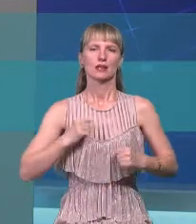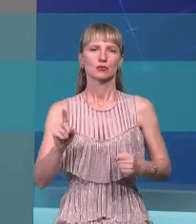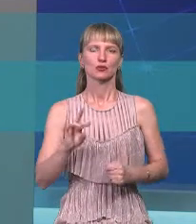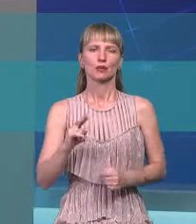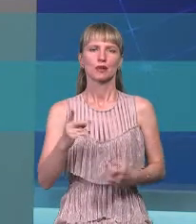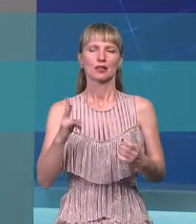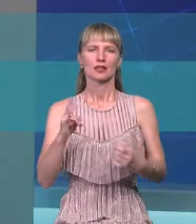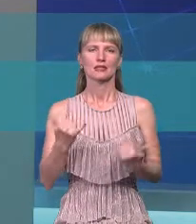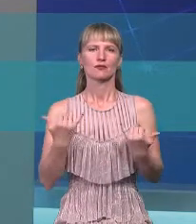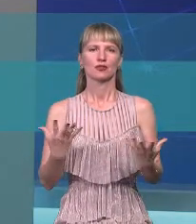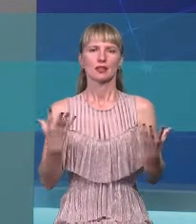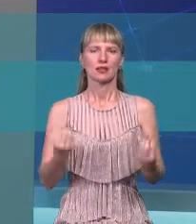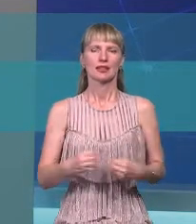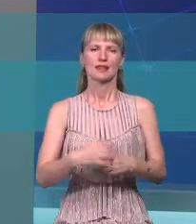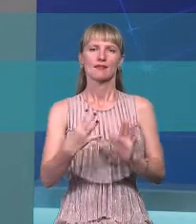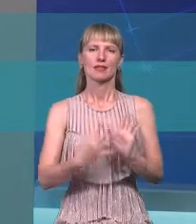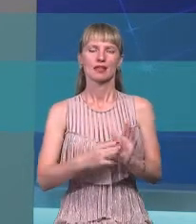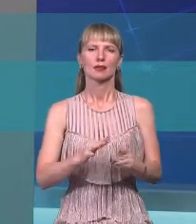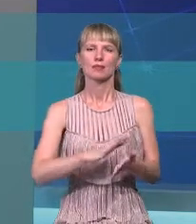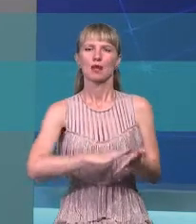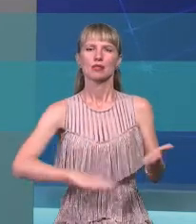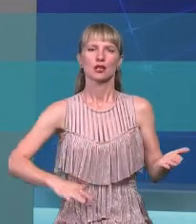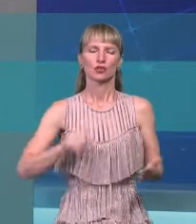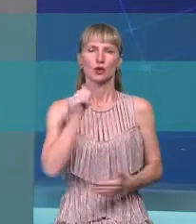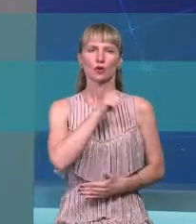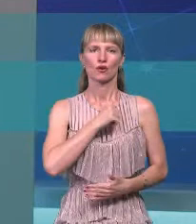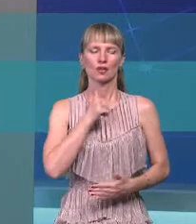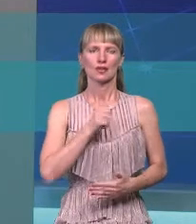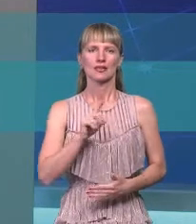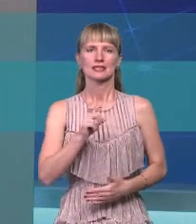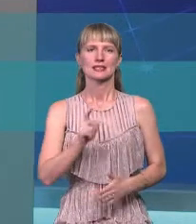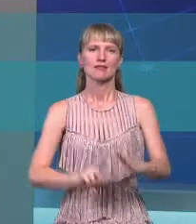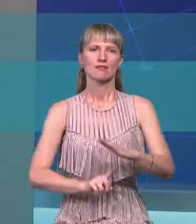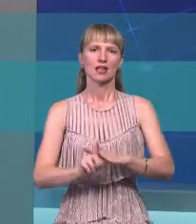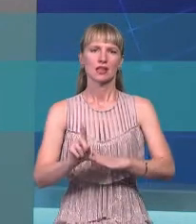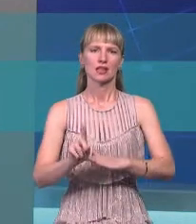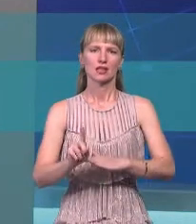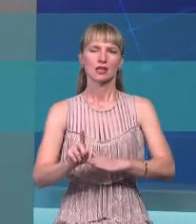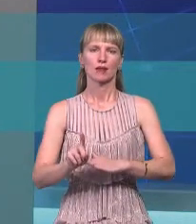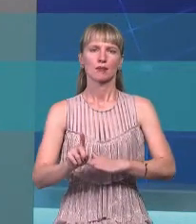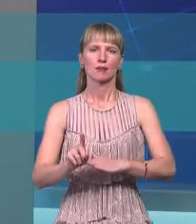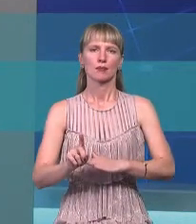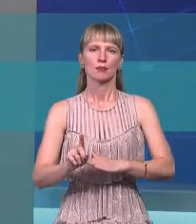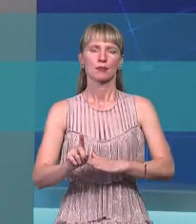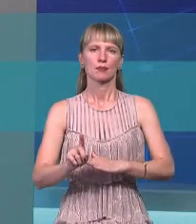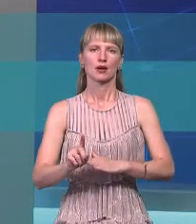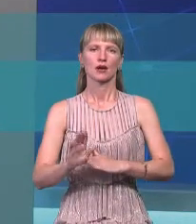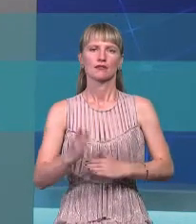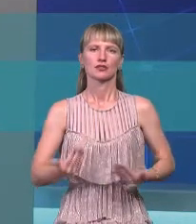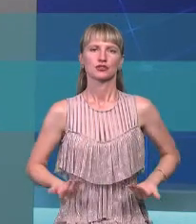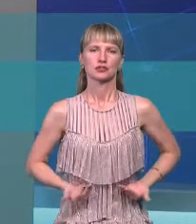на сьогоднішній день, 19-й і подальші роки з введенням чи впровадженням в